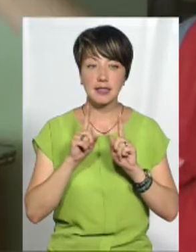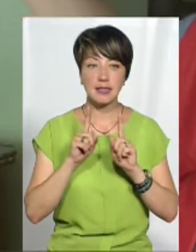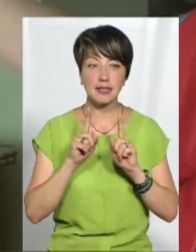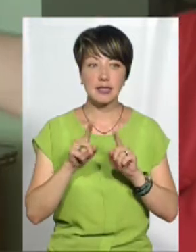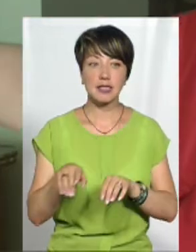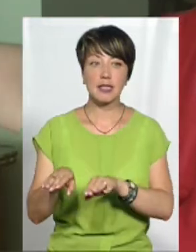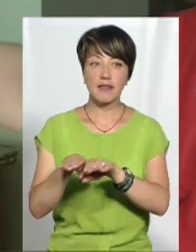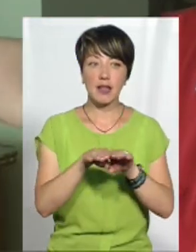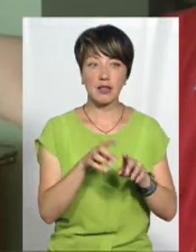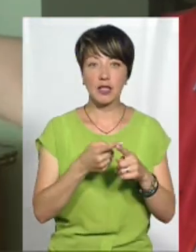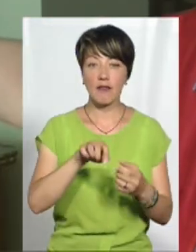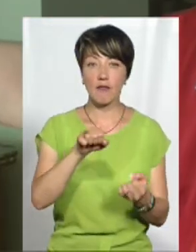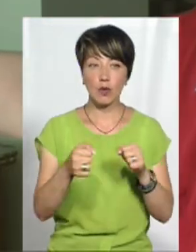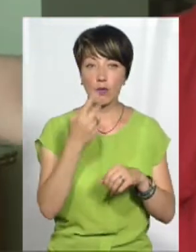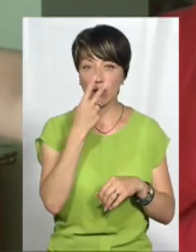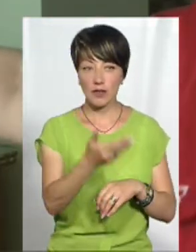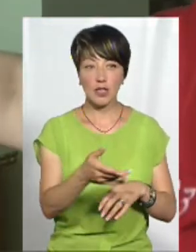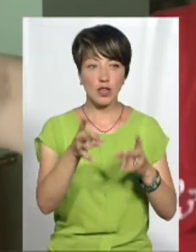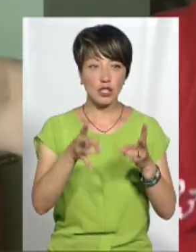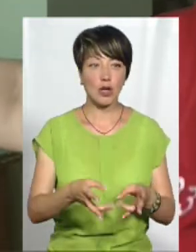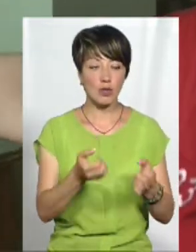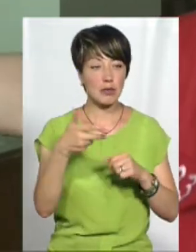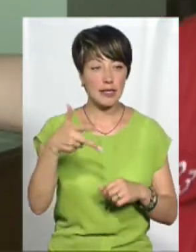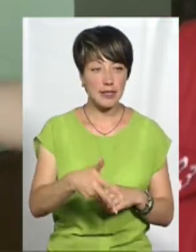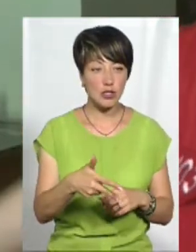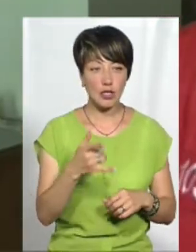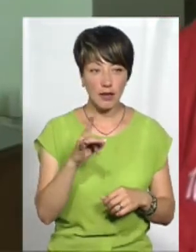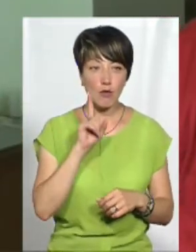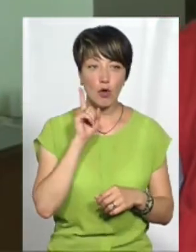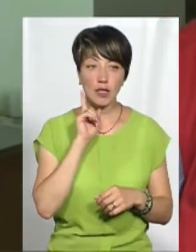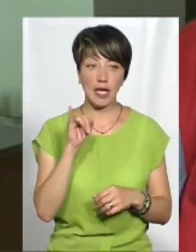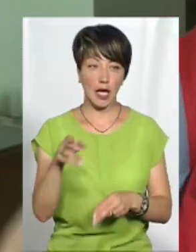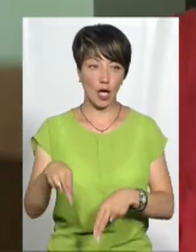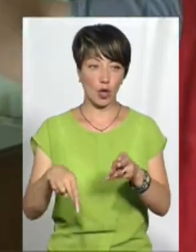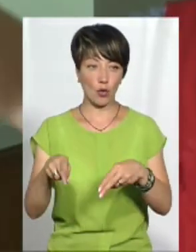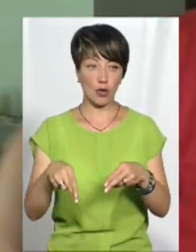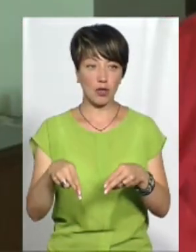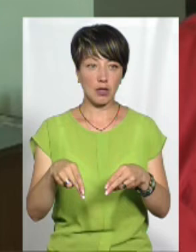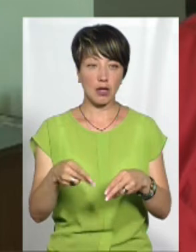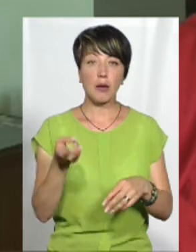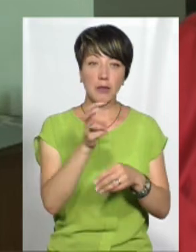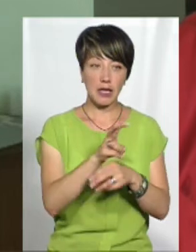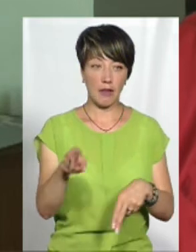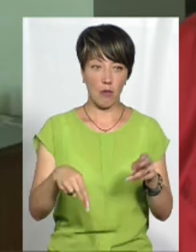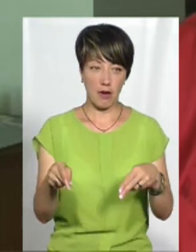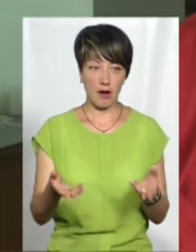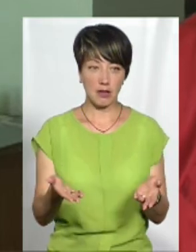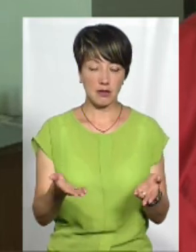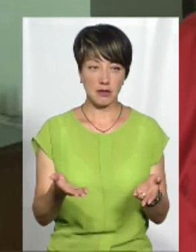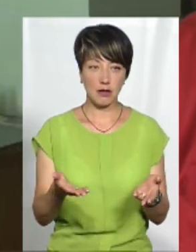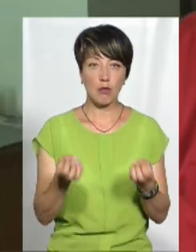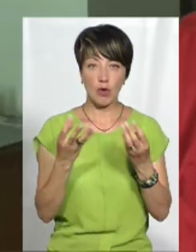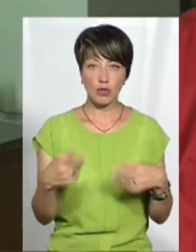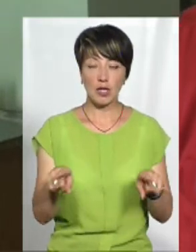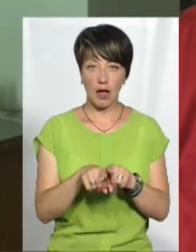він отримує, цей водій, дивиться на нього нещасний, отримує 3 тисячі гривень молодий і хірург. Підіть на операцію. Ви подаєте просто так